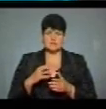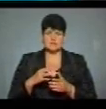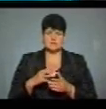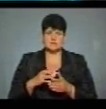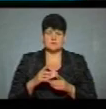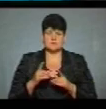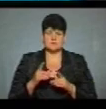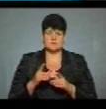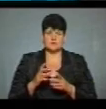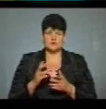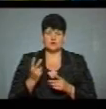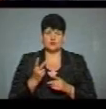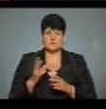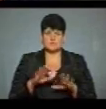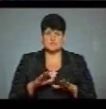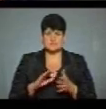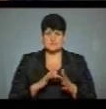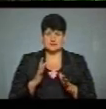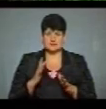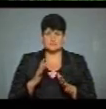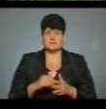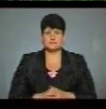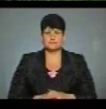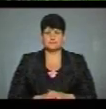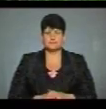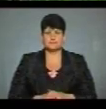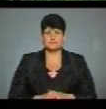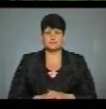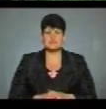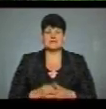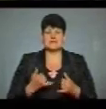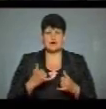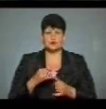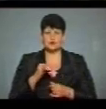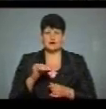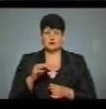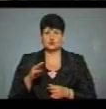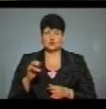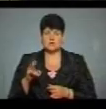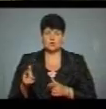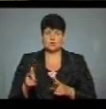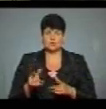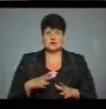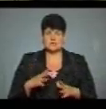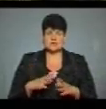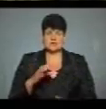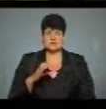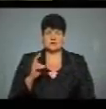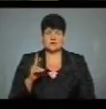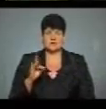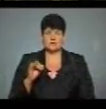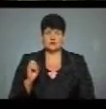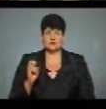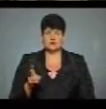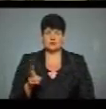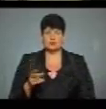місце, срібло, на Кубку світу у Сент-Моріці. Сани для Юліани Туницької готує її тренерка Світлана Кравчук. По